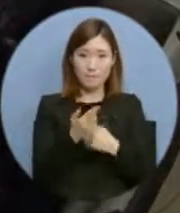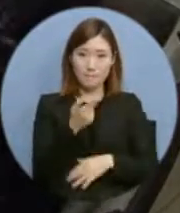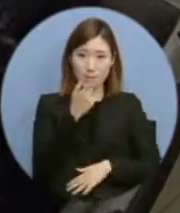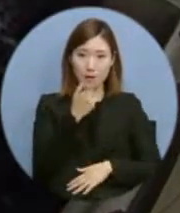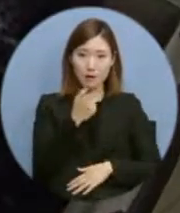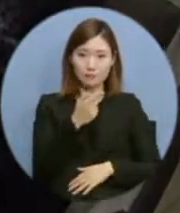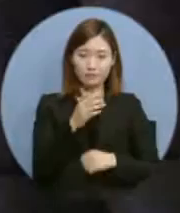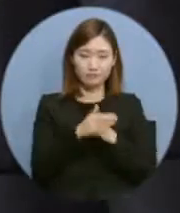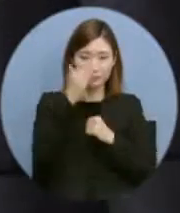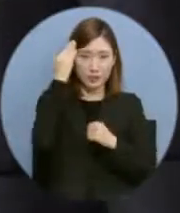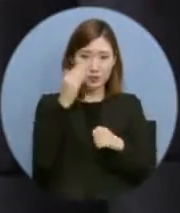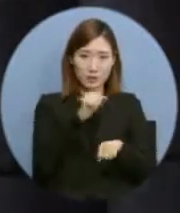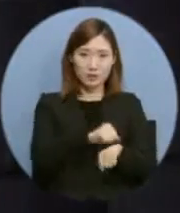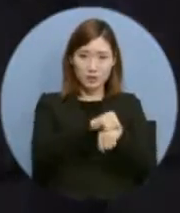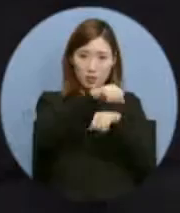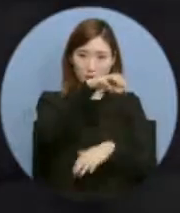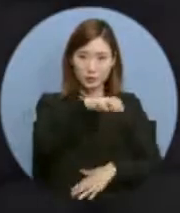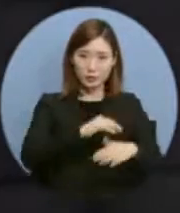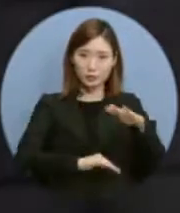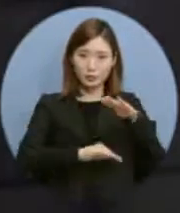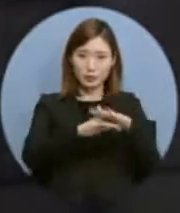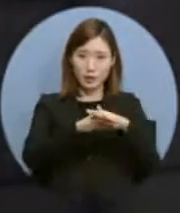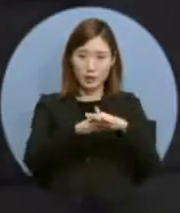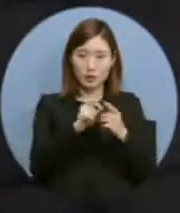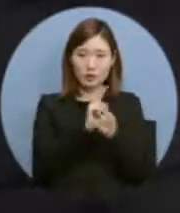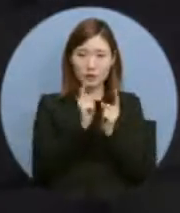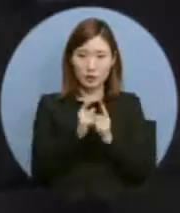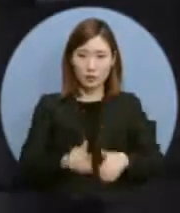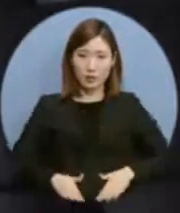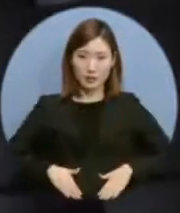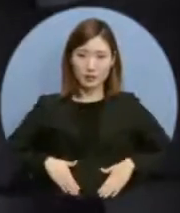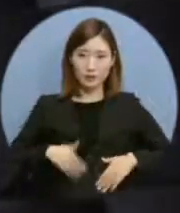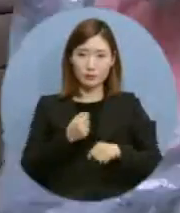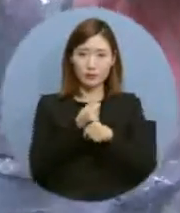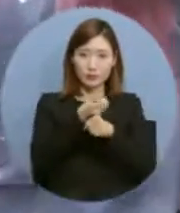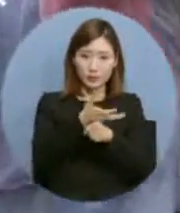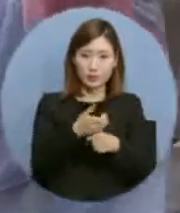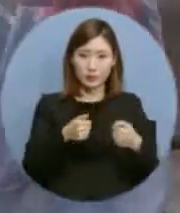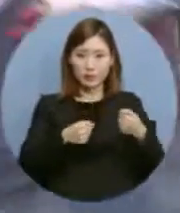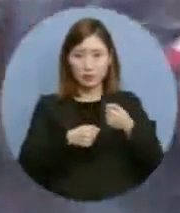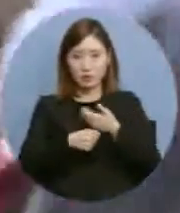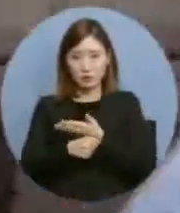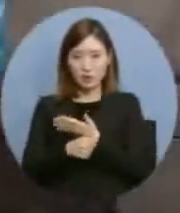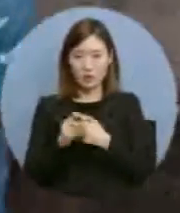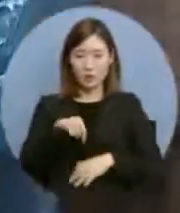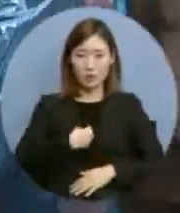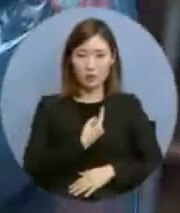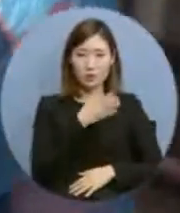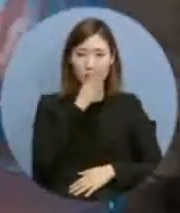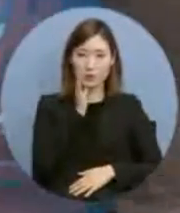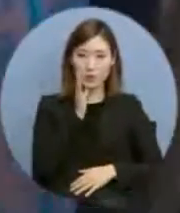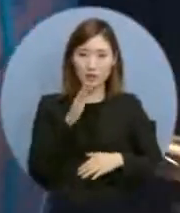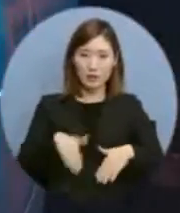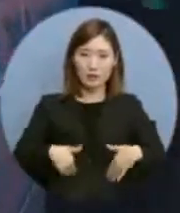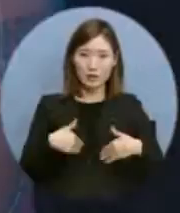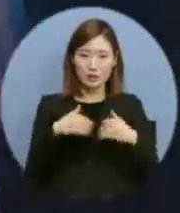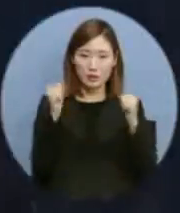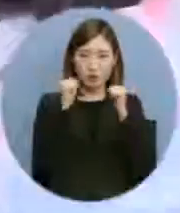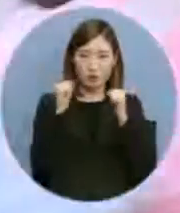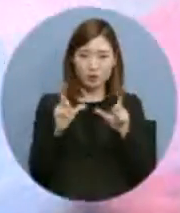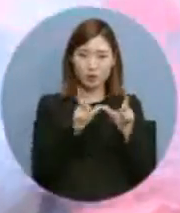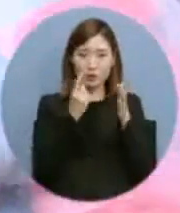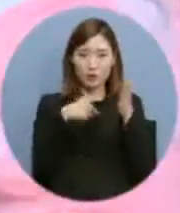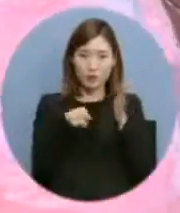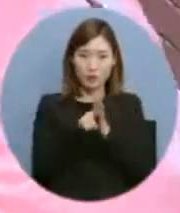참고를 채우며 서로에게 온기를 전하는 사람들 소방대원들은 홀몸 어르신들의 따뜻한 겨울나기를 위해